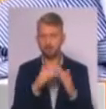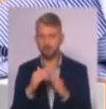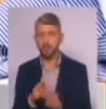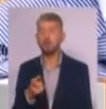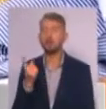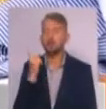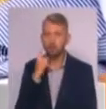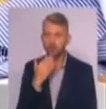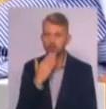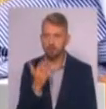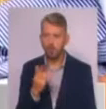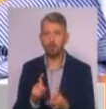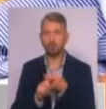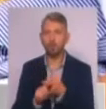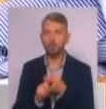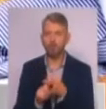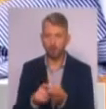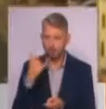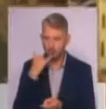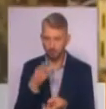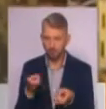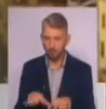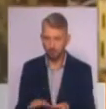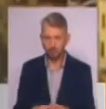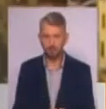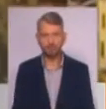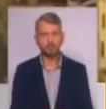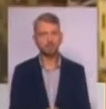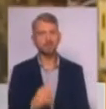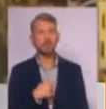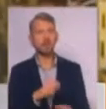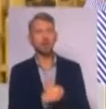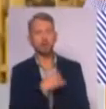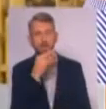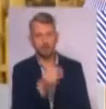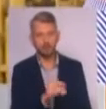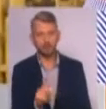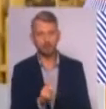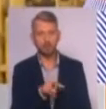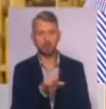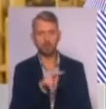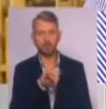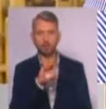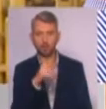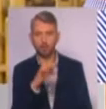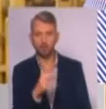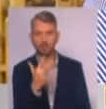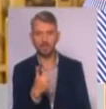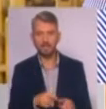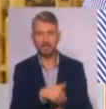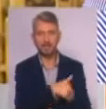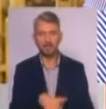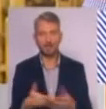почули, дякуємо дуже. Контакти обов'язково залишіть, прошу. Я тільки хотіла сказати, що Малиновського 3 – це адреса, яка